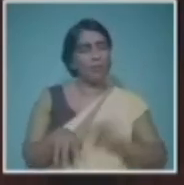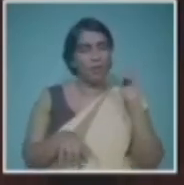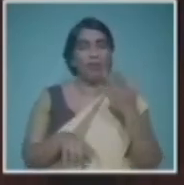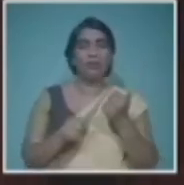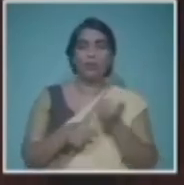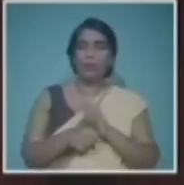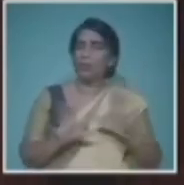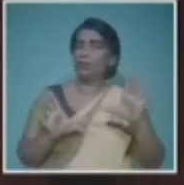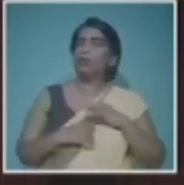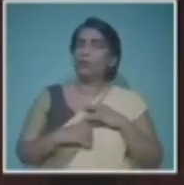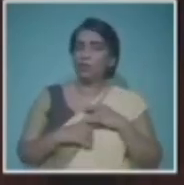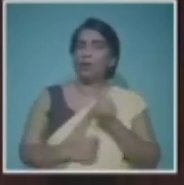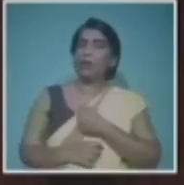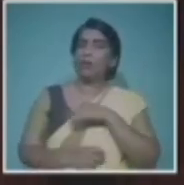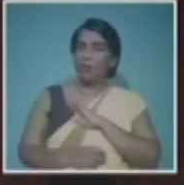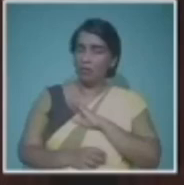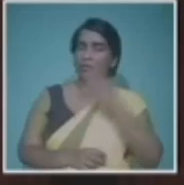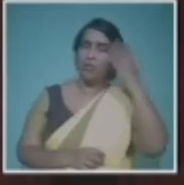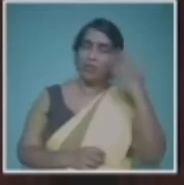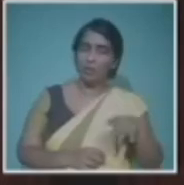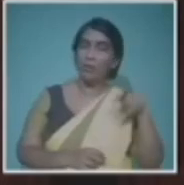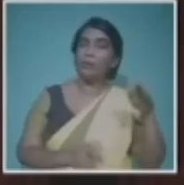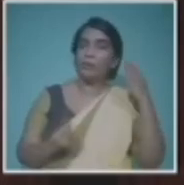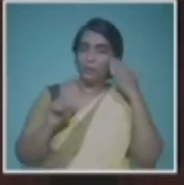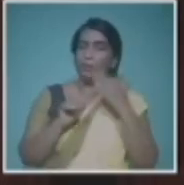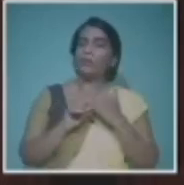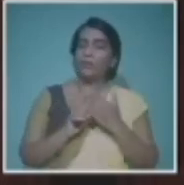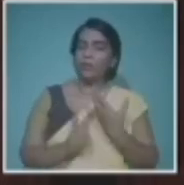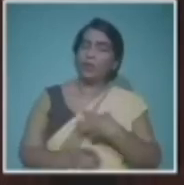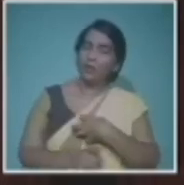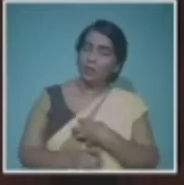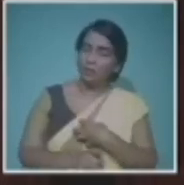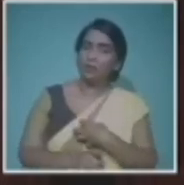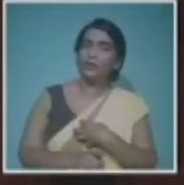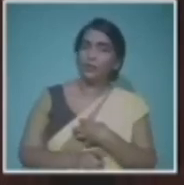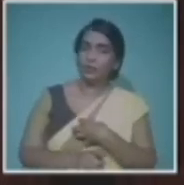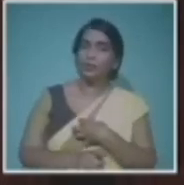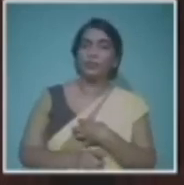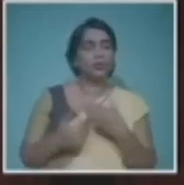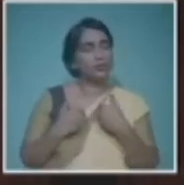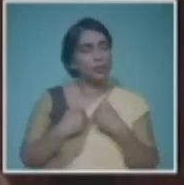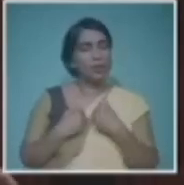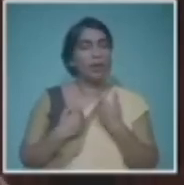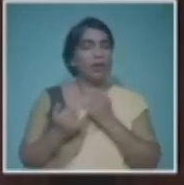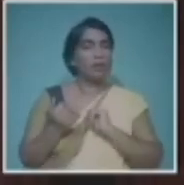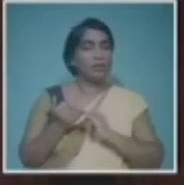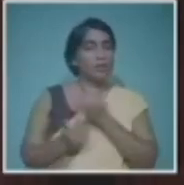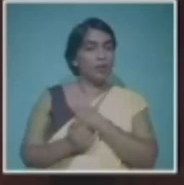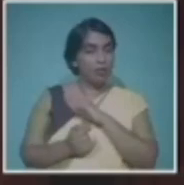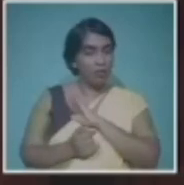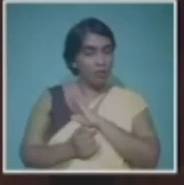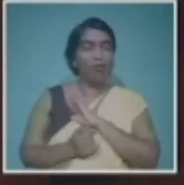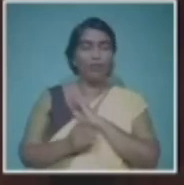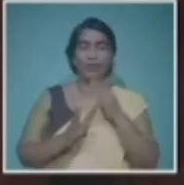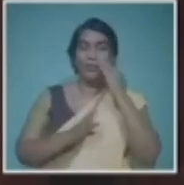කොවිඩ් මාරයා විසින් උන්වහන්සේ අරන් ගියා ඒ පිළිබඳව අපේ සංවේගය අපේ සමිත හාමුදුරුවන්ගේ පොඩි හාමුදුරුවන්